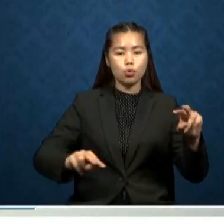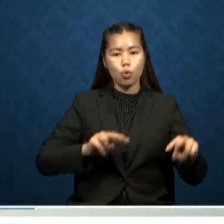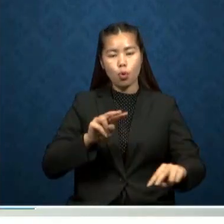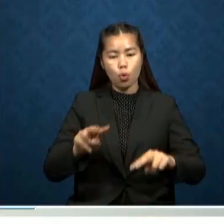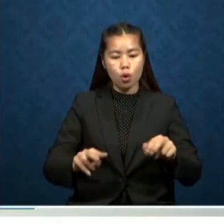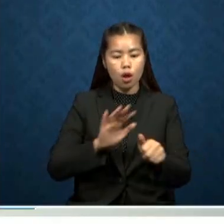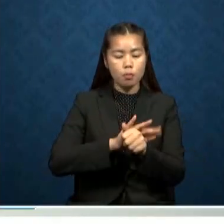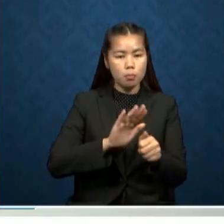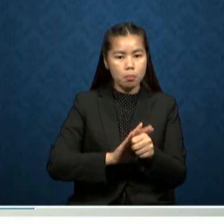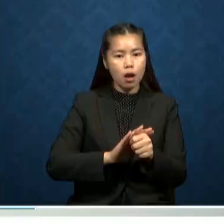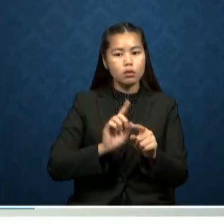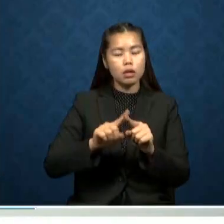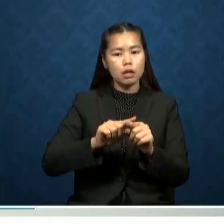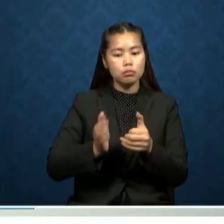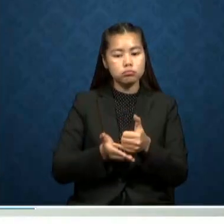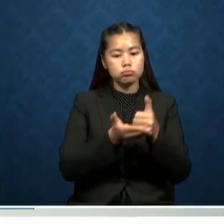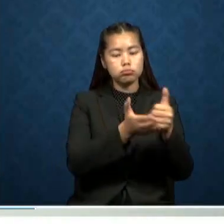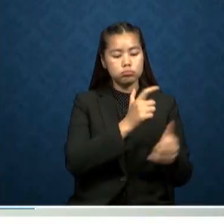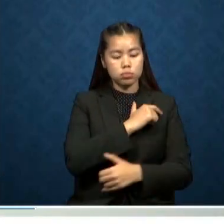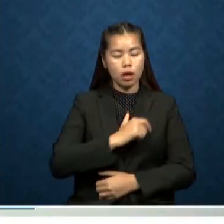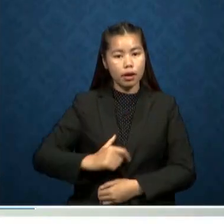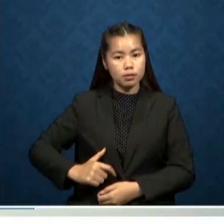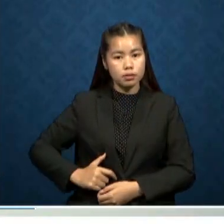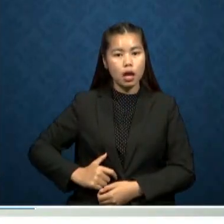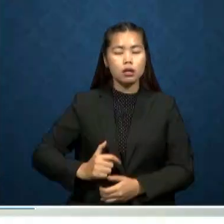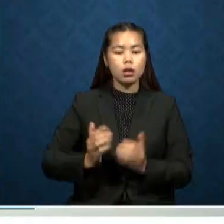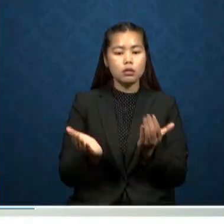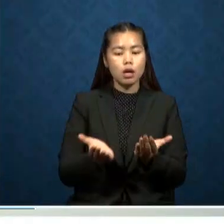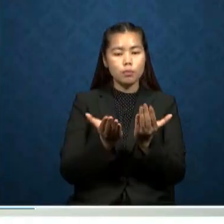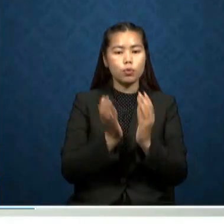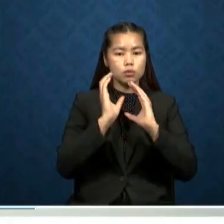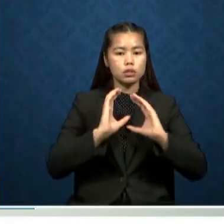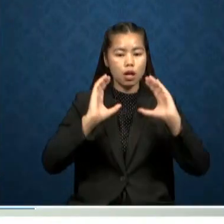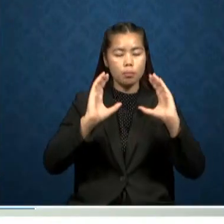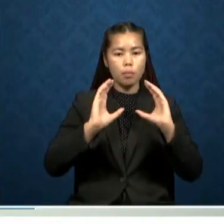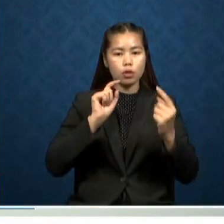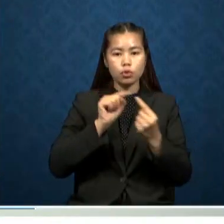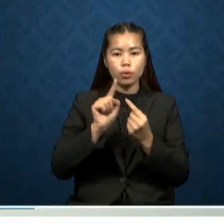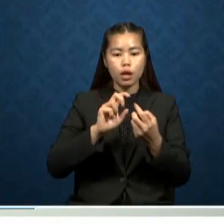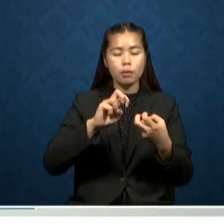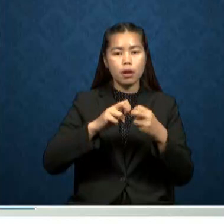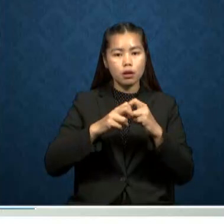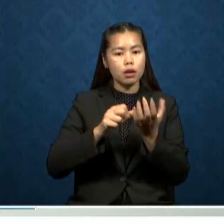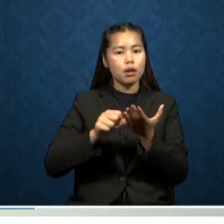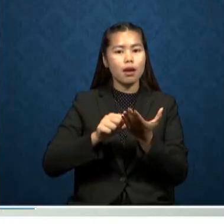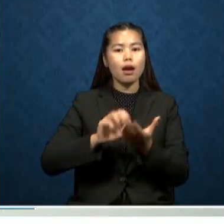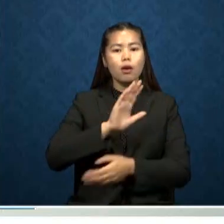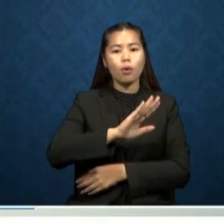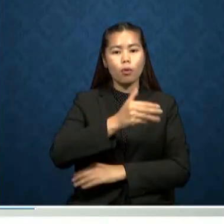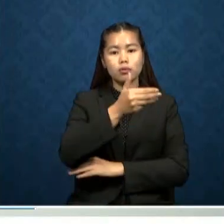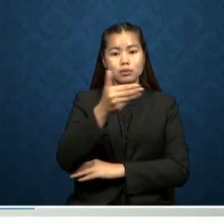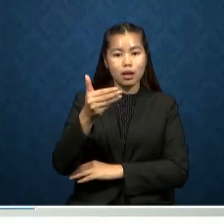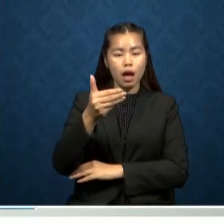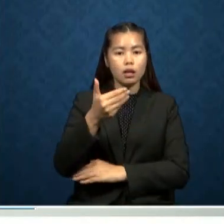และเทิดทูลสถาบันพระมหากษัตริย์การสนับสนุนรัฐบาลในการแก้ไขปัญหาของชาติรวมทั้งการ